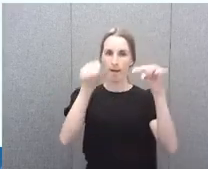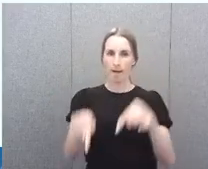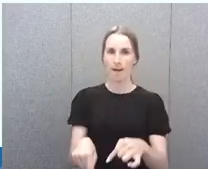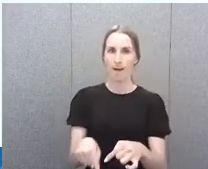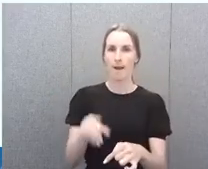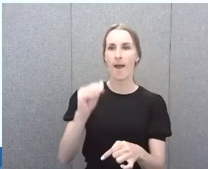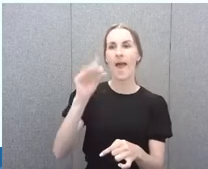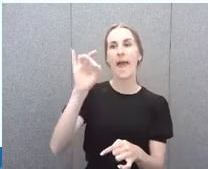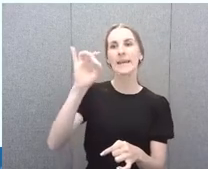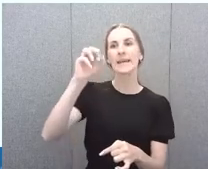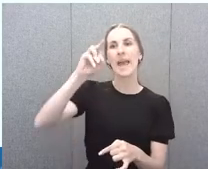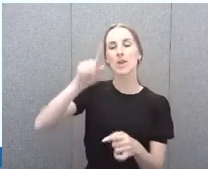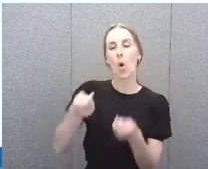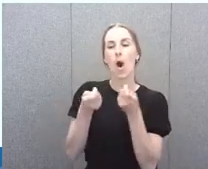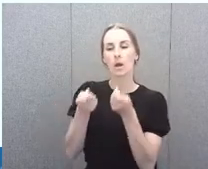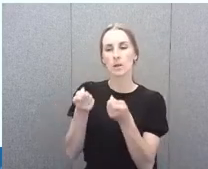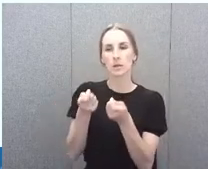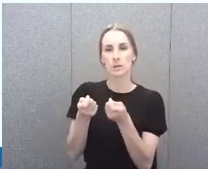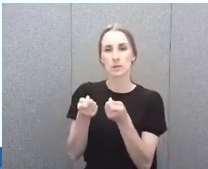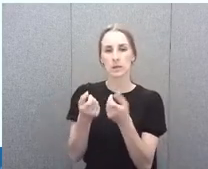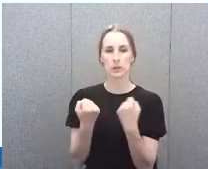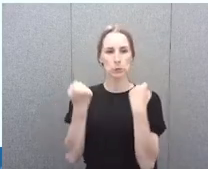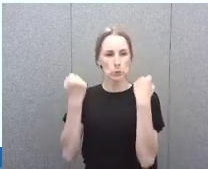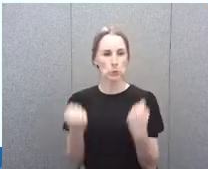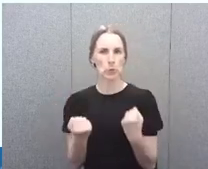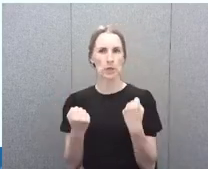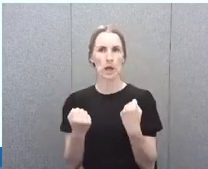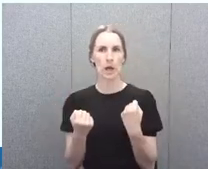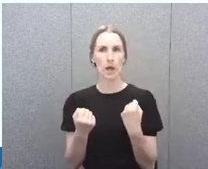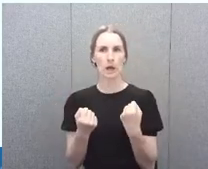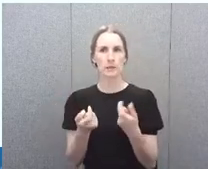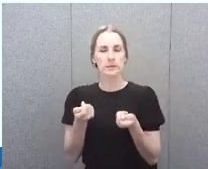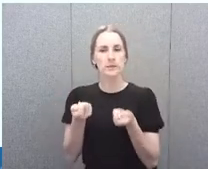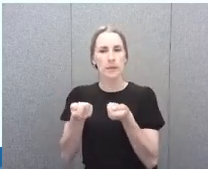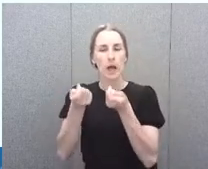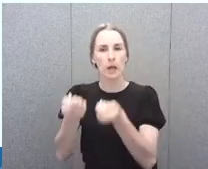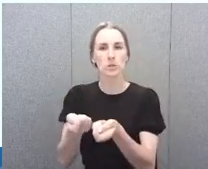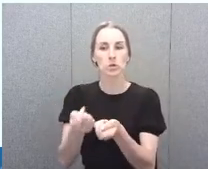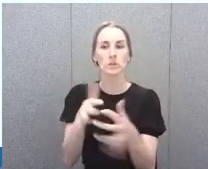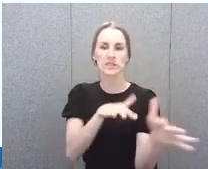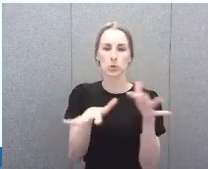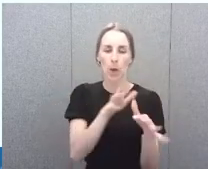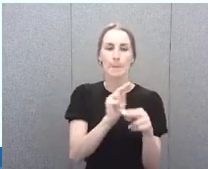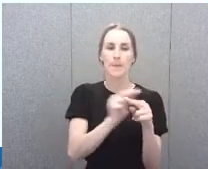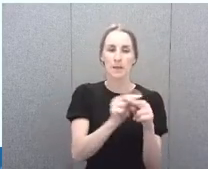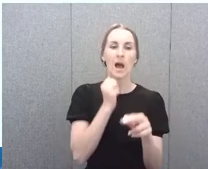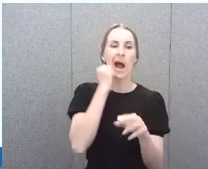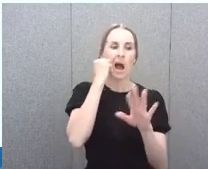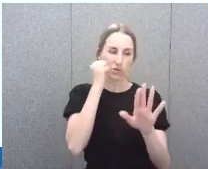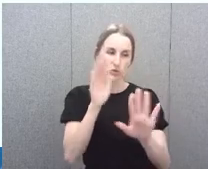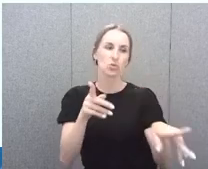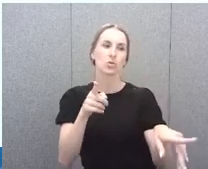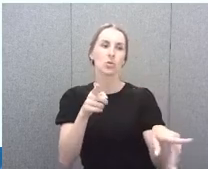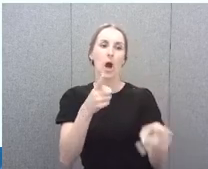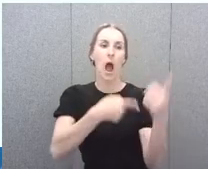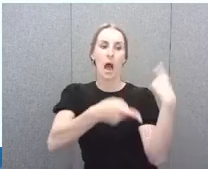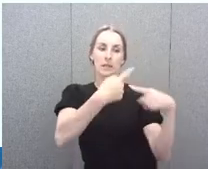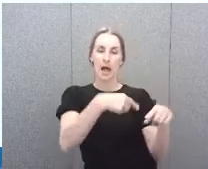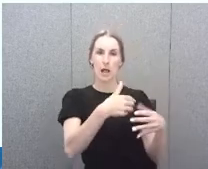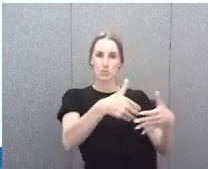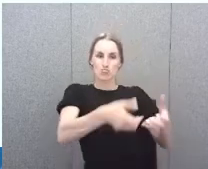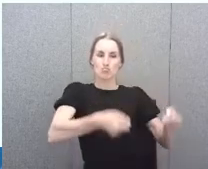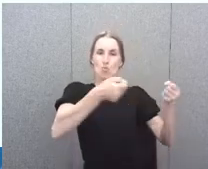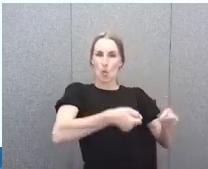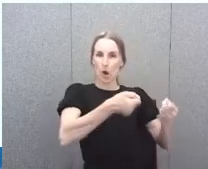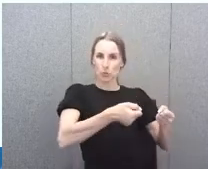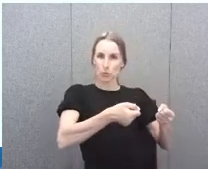и вот они расчищают эти ставни гея. Потому что ситуация вот такая, что